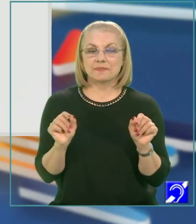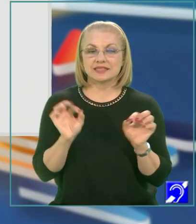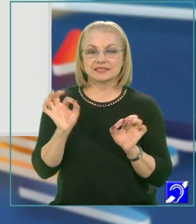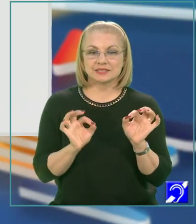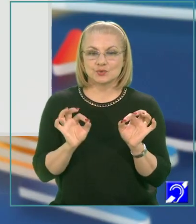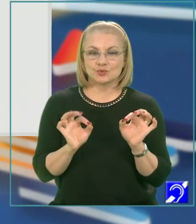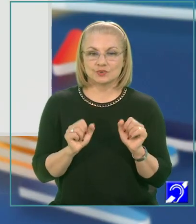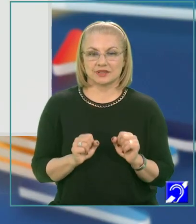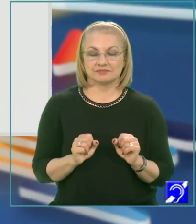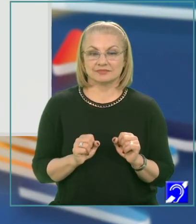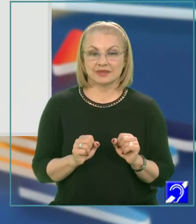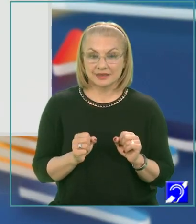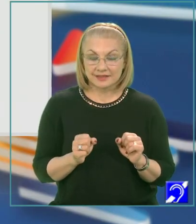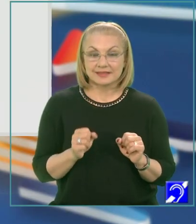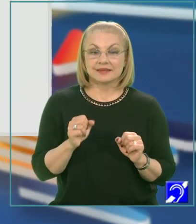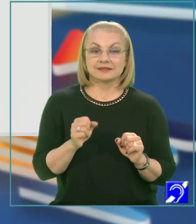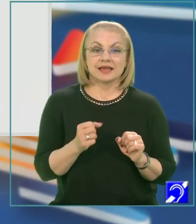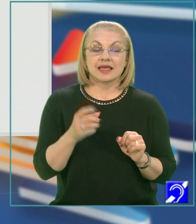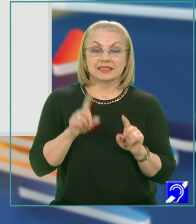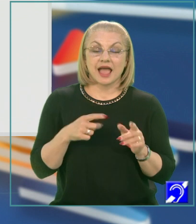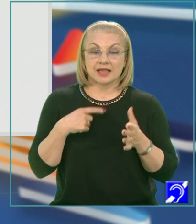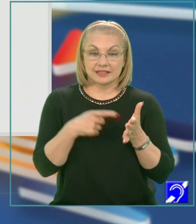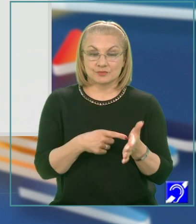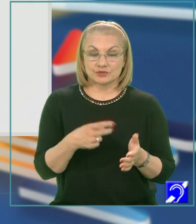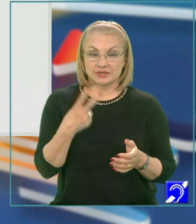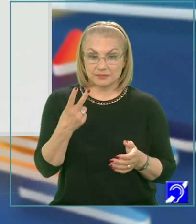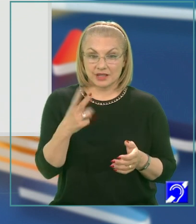DO. Dacă am demonstrat că aceste două